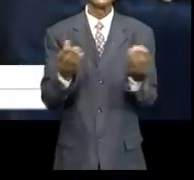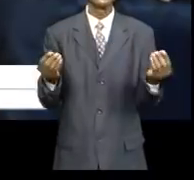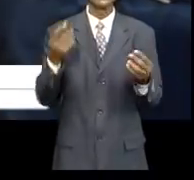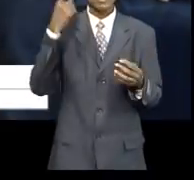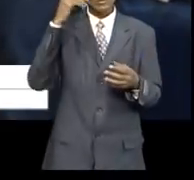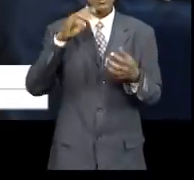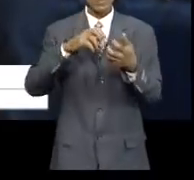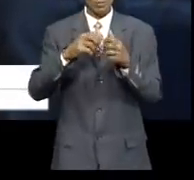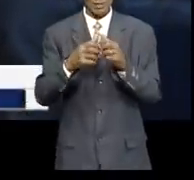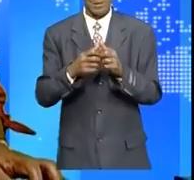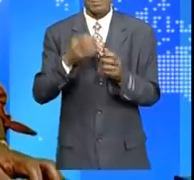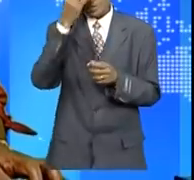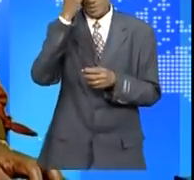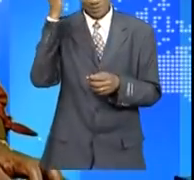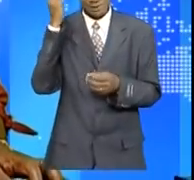grâce à leurs recherches.